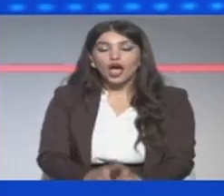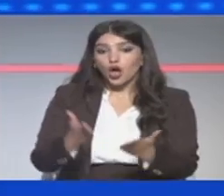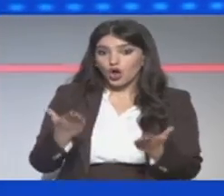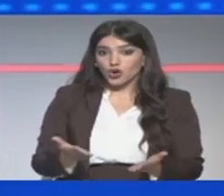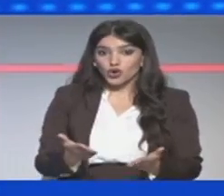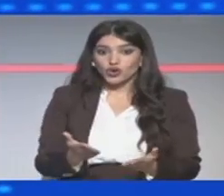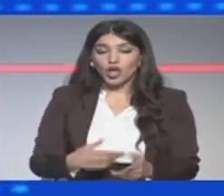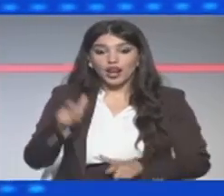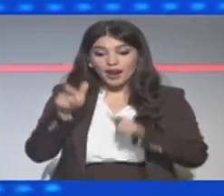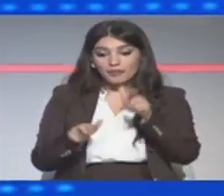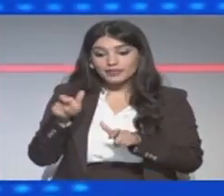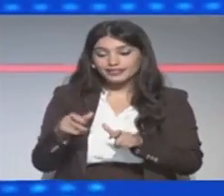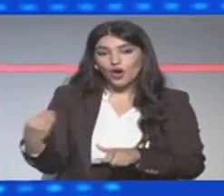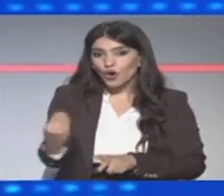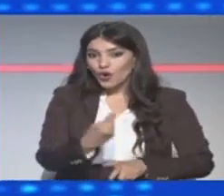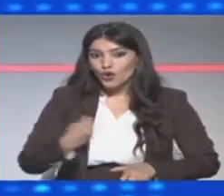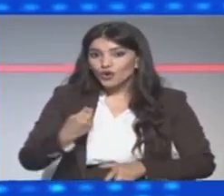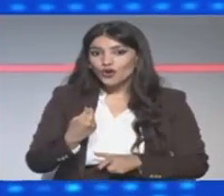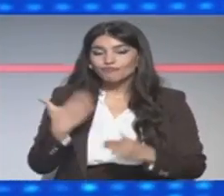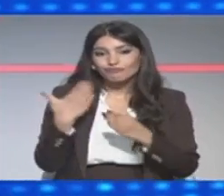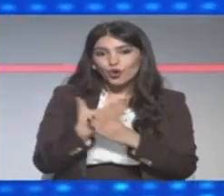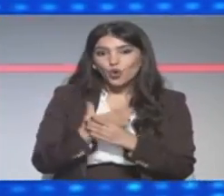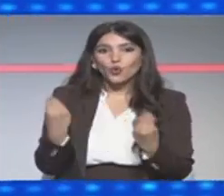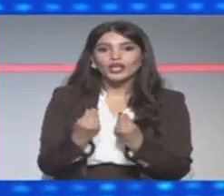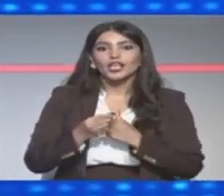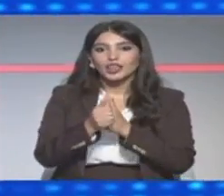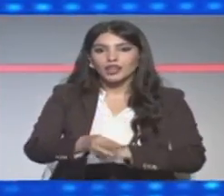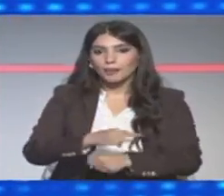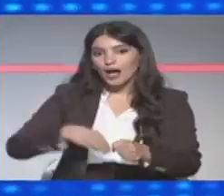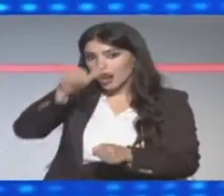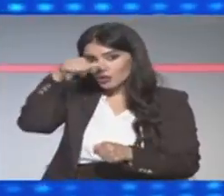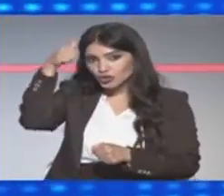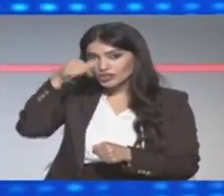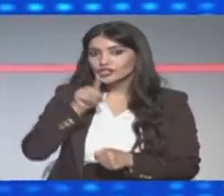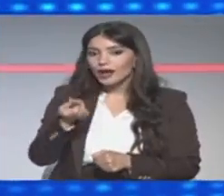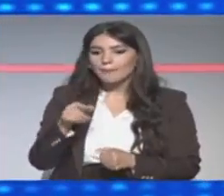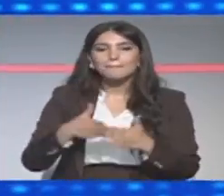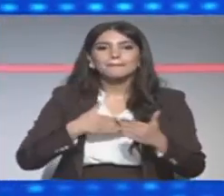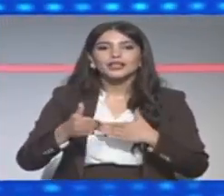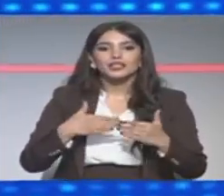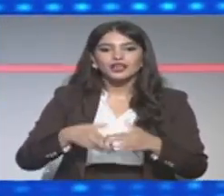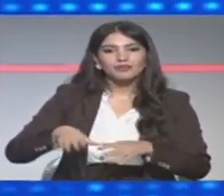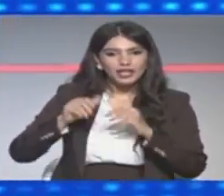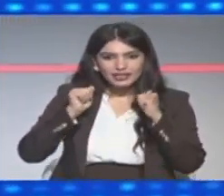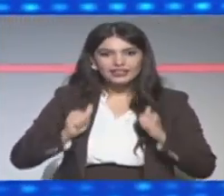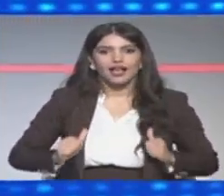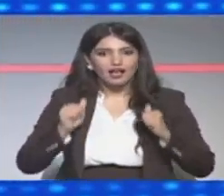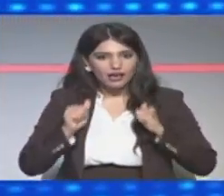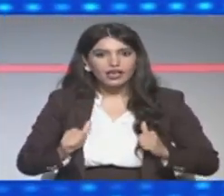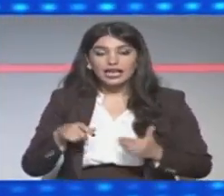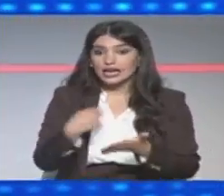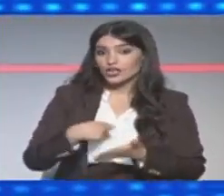تسلم تلاميذ المدرسة الابتدائية البطاح بفرنان اليوم اللوازم المدرسية التي كانت تكفلت بشرائها